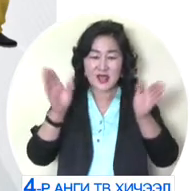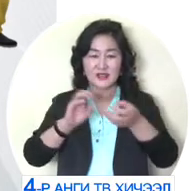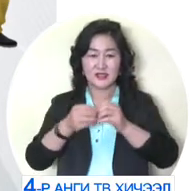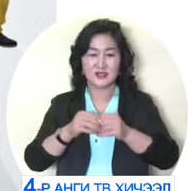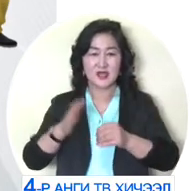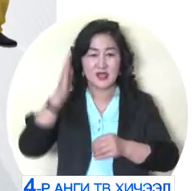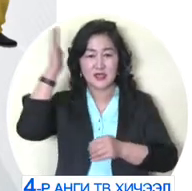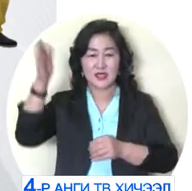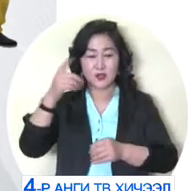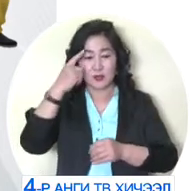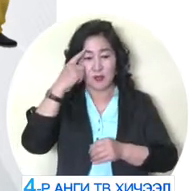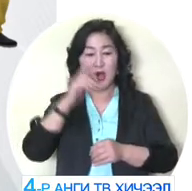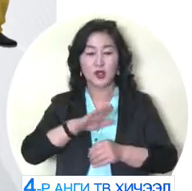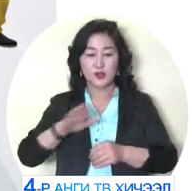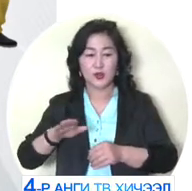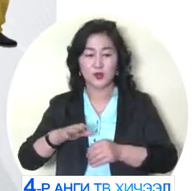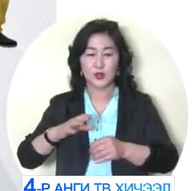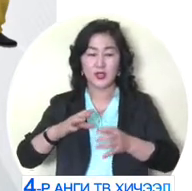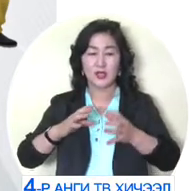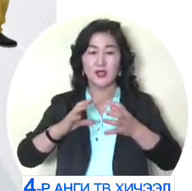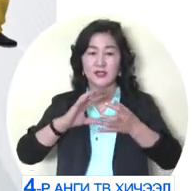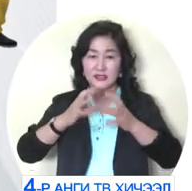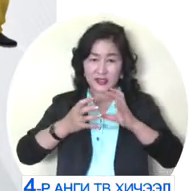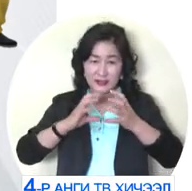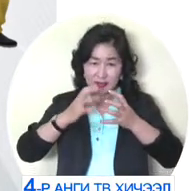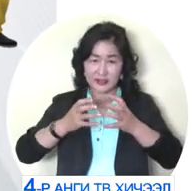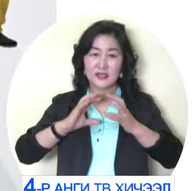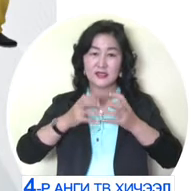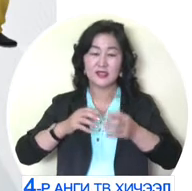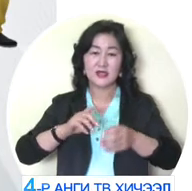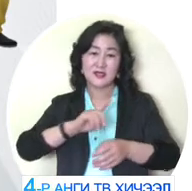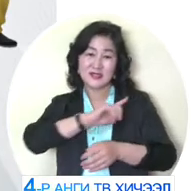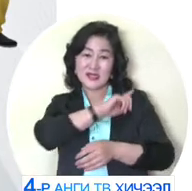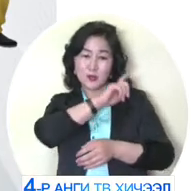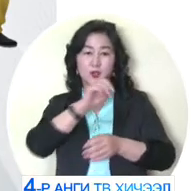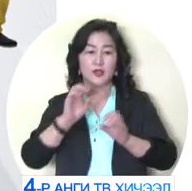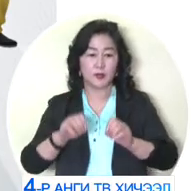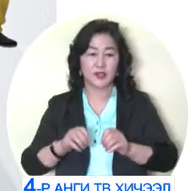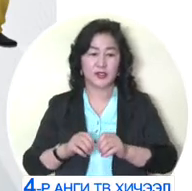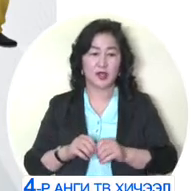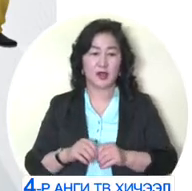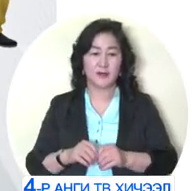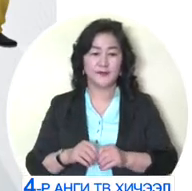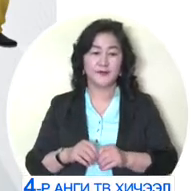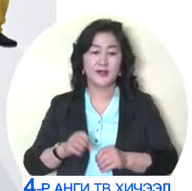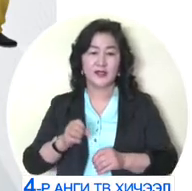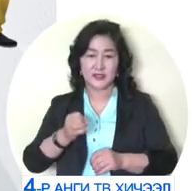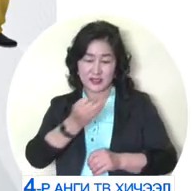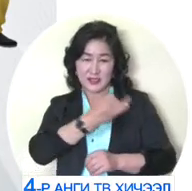Монгол хүүхдүүд дэлхийд тэргүүлж эхлэх болно гэж өрөөдөж итгэж